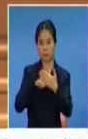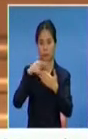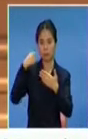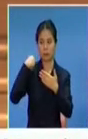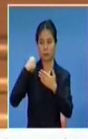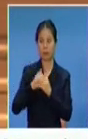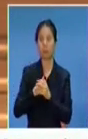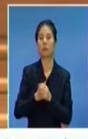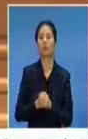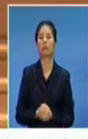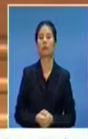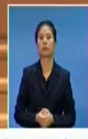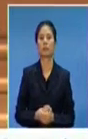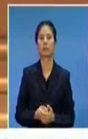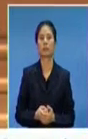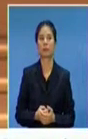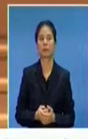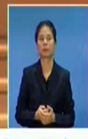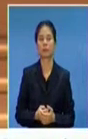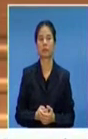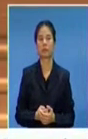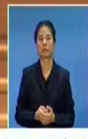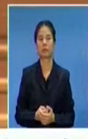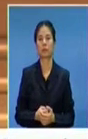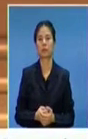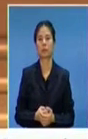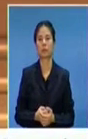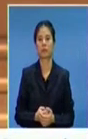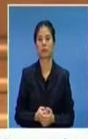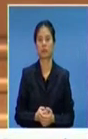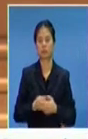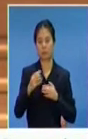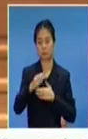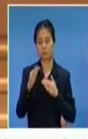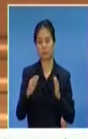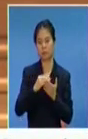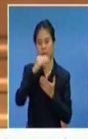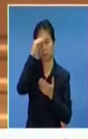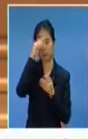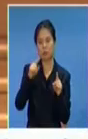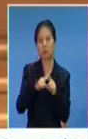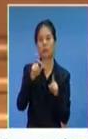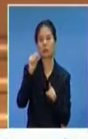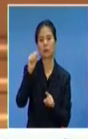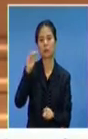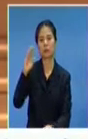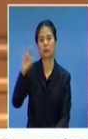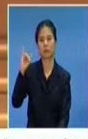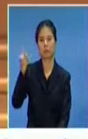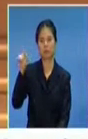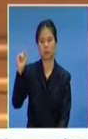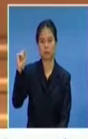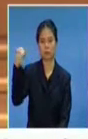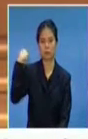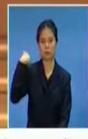ในชั้นเรียนเมื่อกี้ในห้องนะครับในชั้นเรียนเดียวกันเทียบได้กับอบจ.ครับองค์การบริหารส่วนจังหวัด